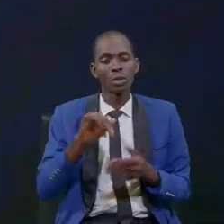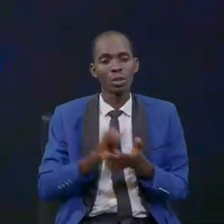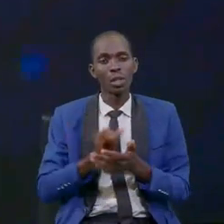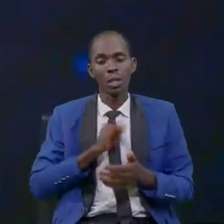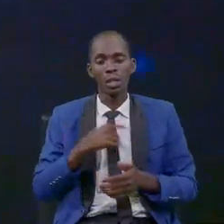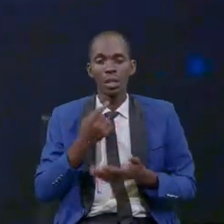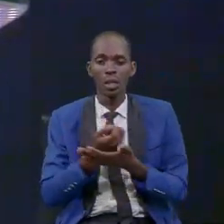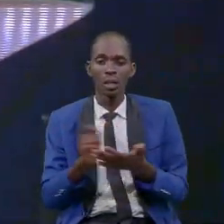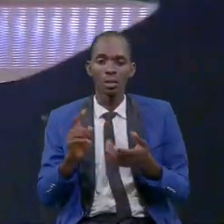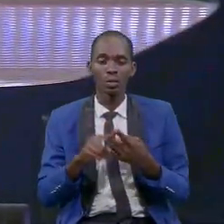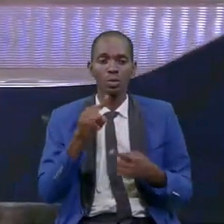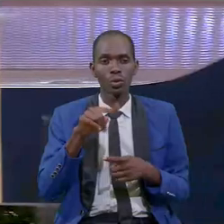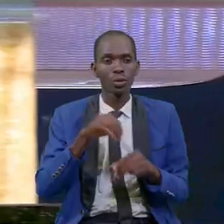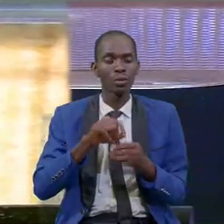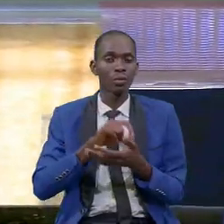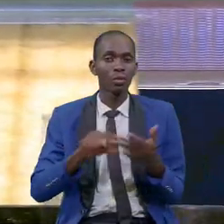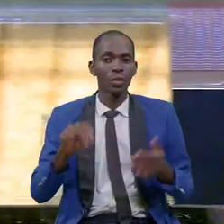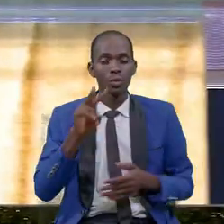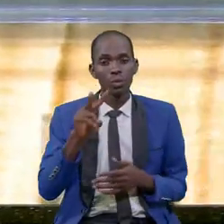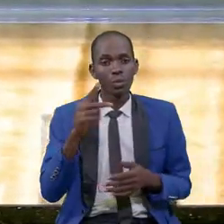C'est une.